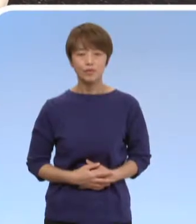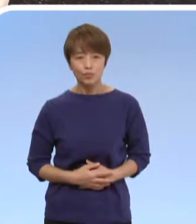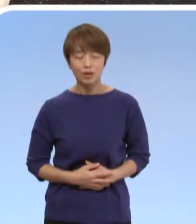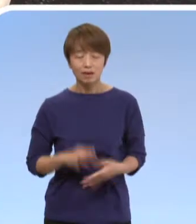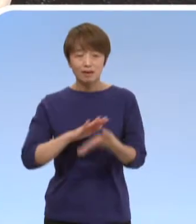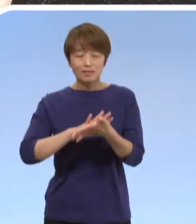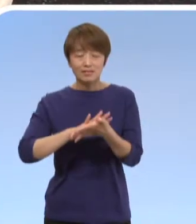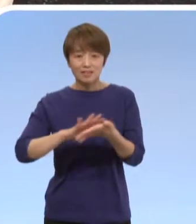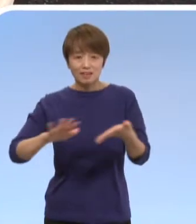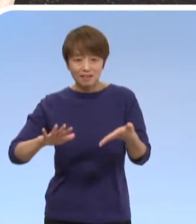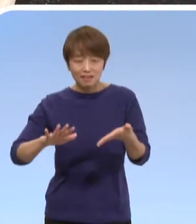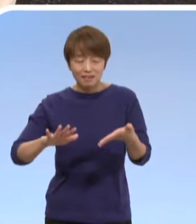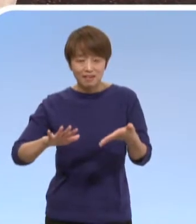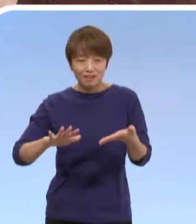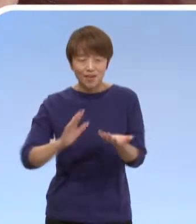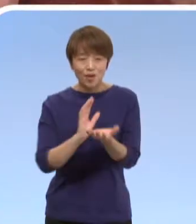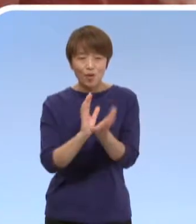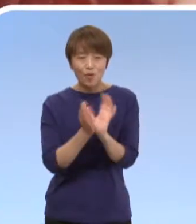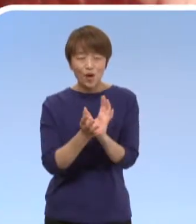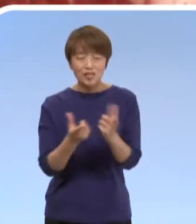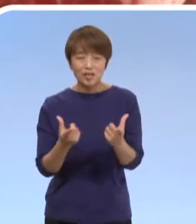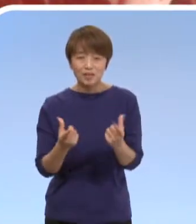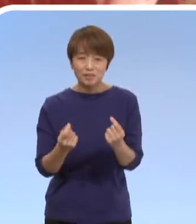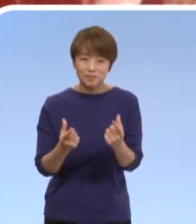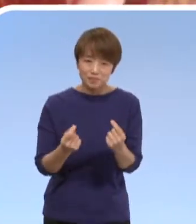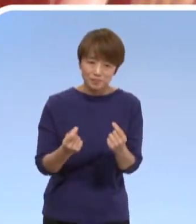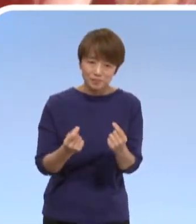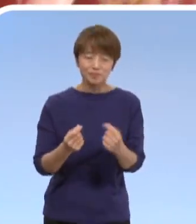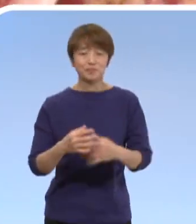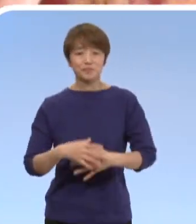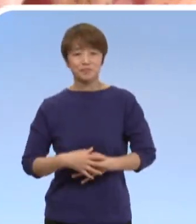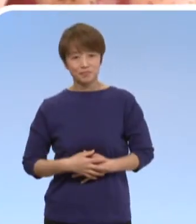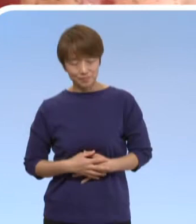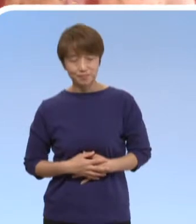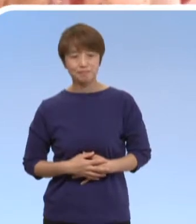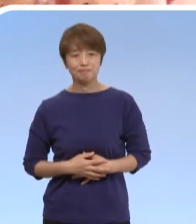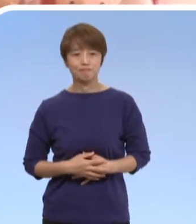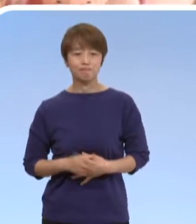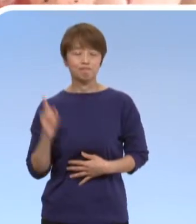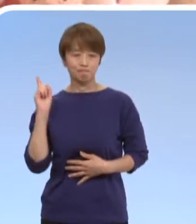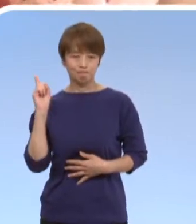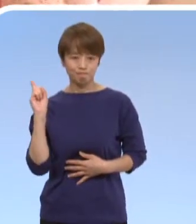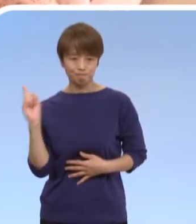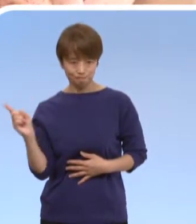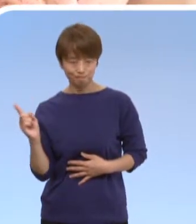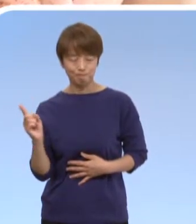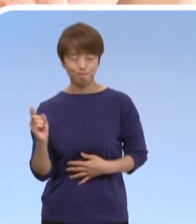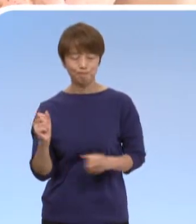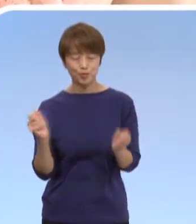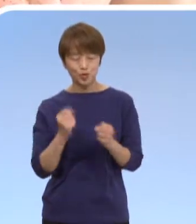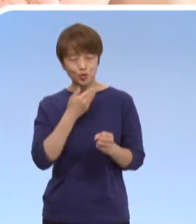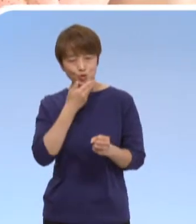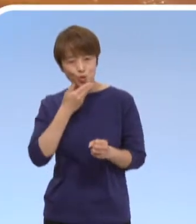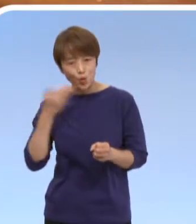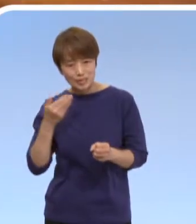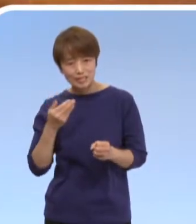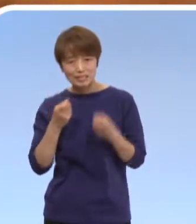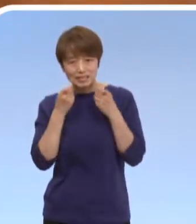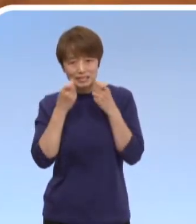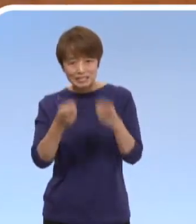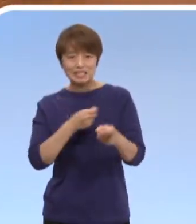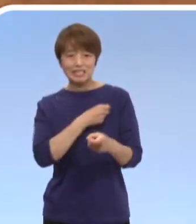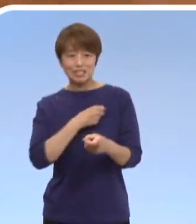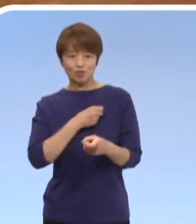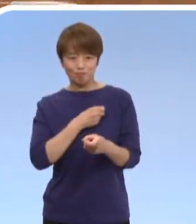わあ、綺麗。まるでボタンの花のよう。そう、こちらは冬の味覚、し